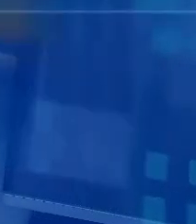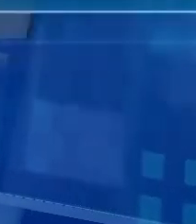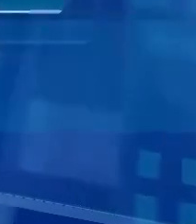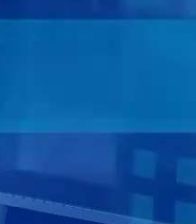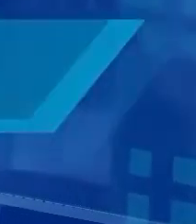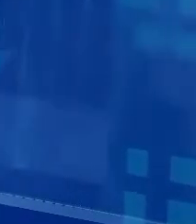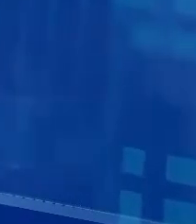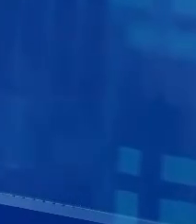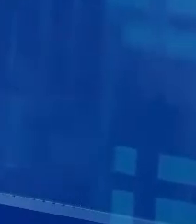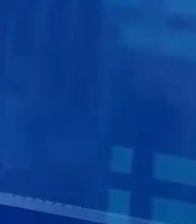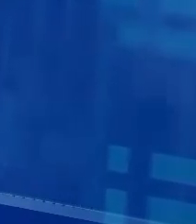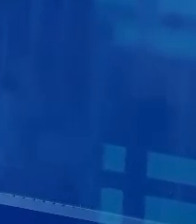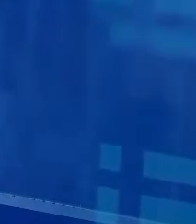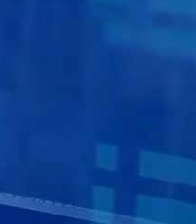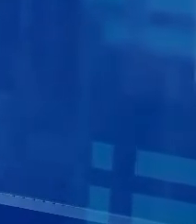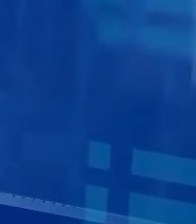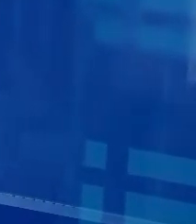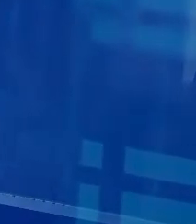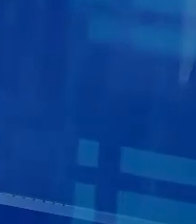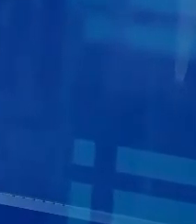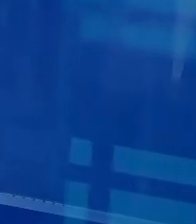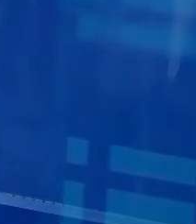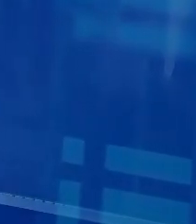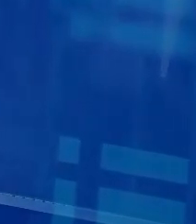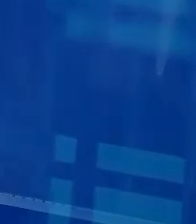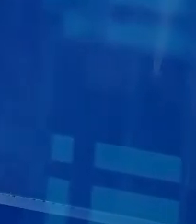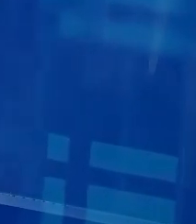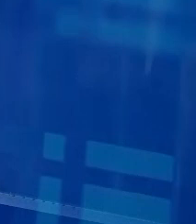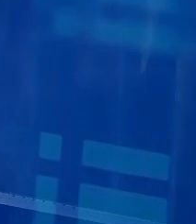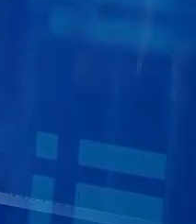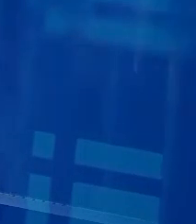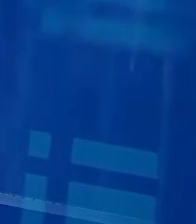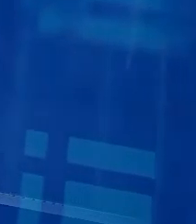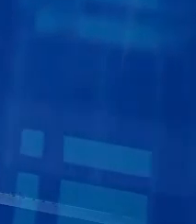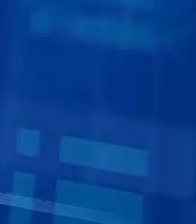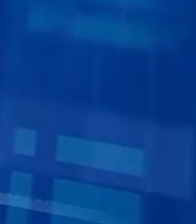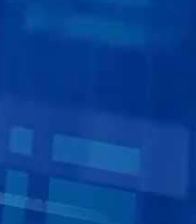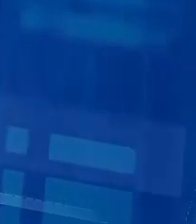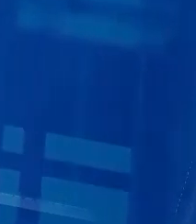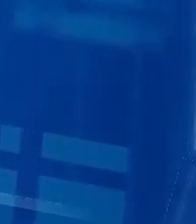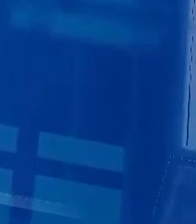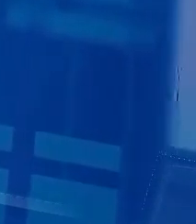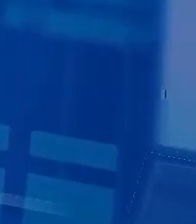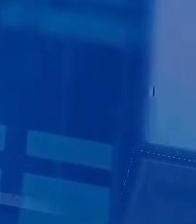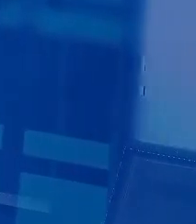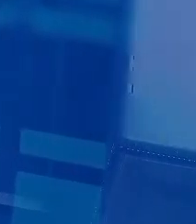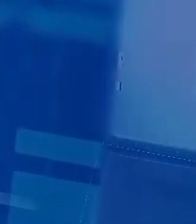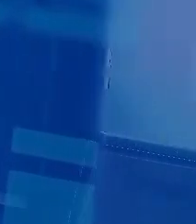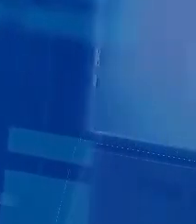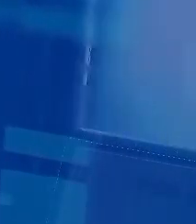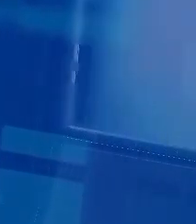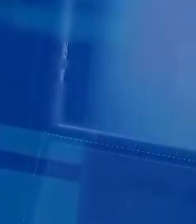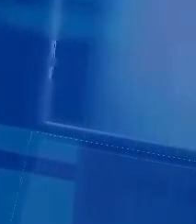август исключительно запрещается передвигаться на шипованной резине. Зимнюю же пору, с декабря по февраль,